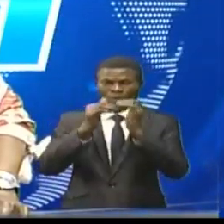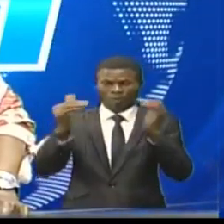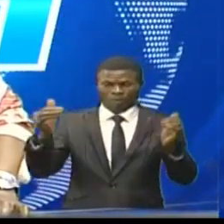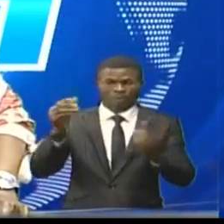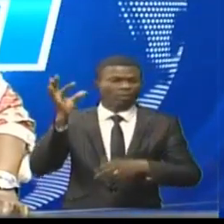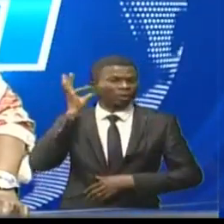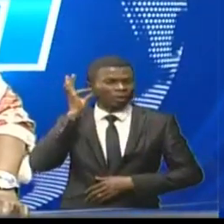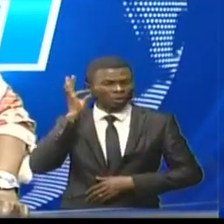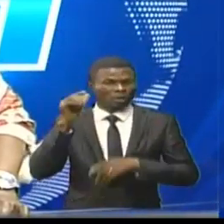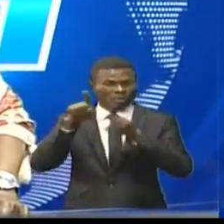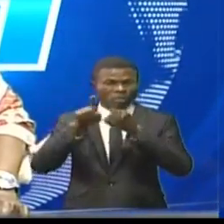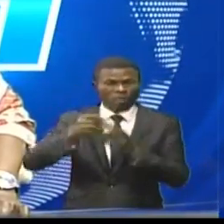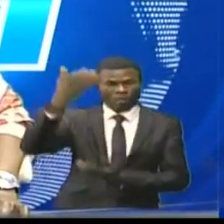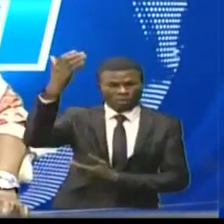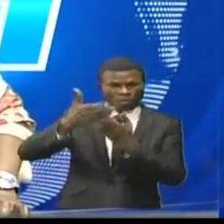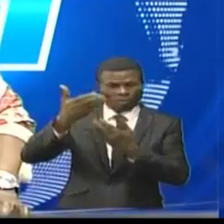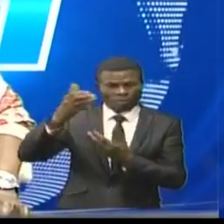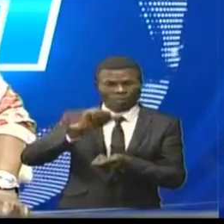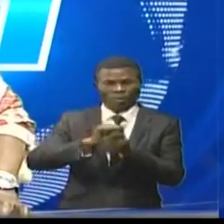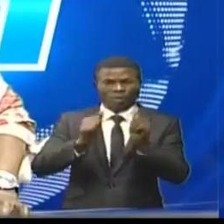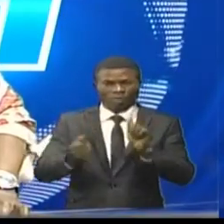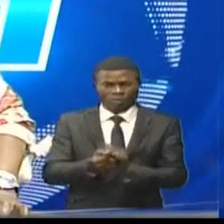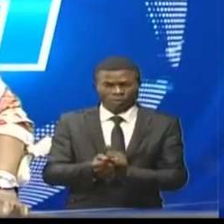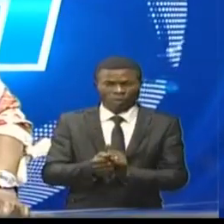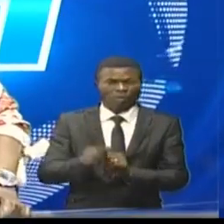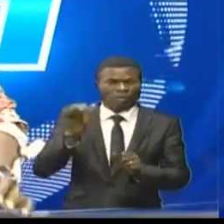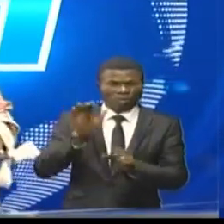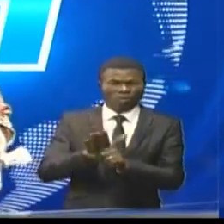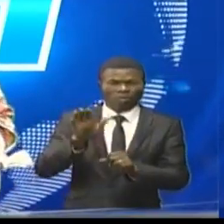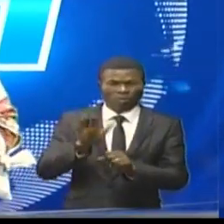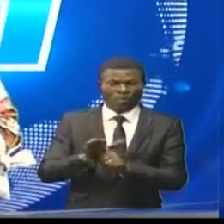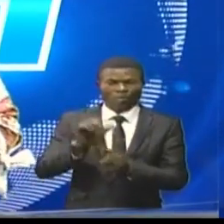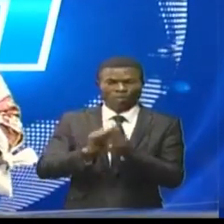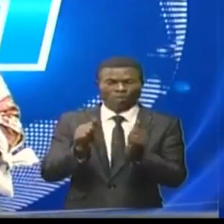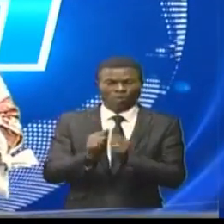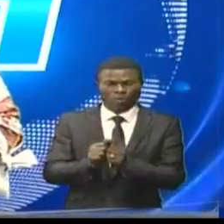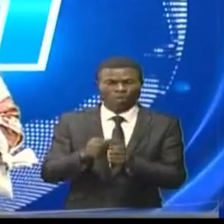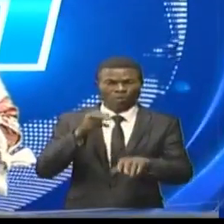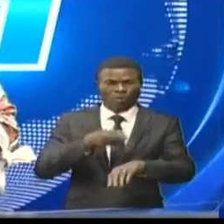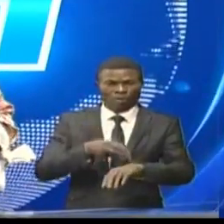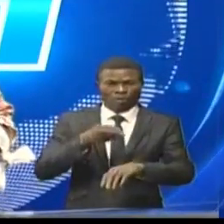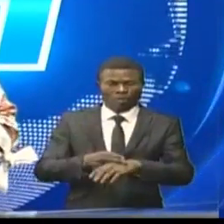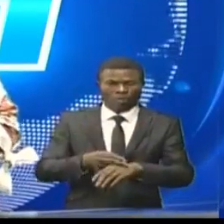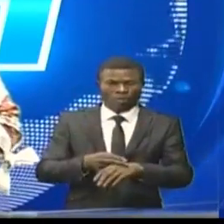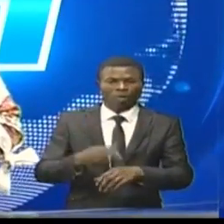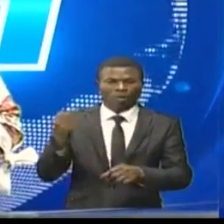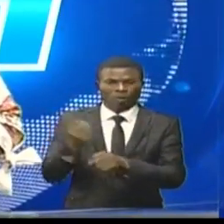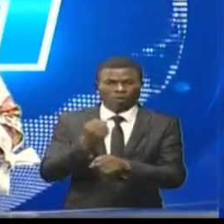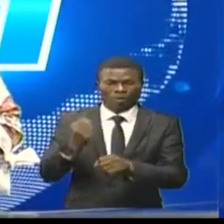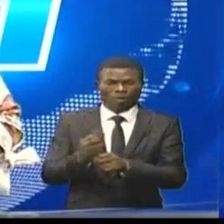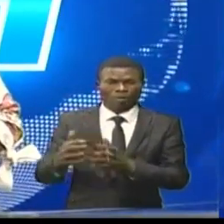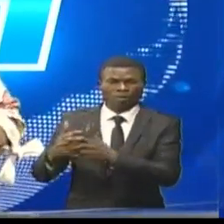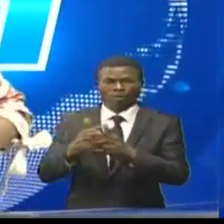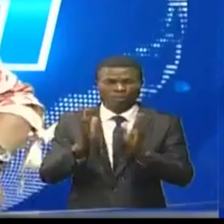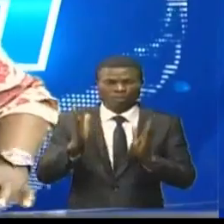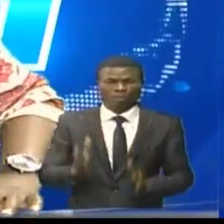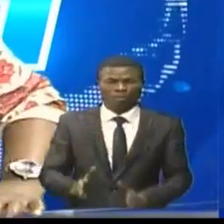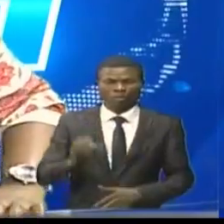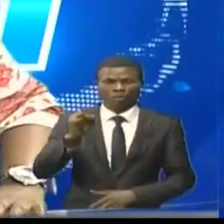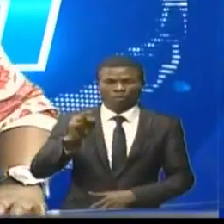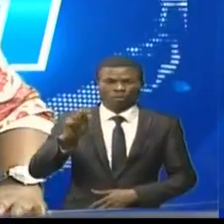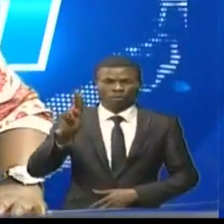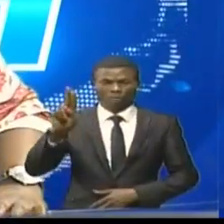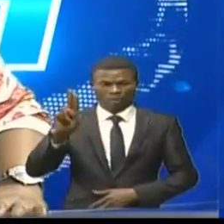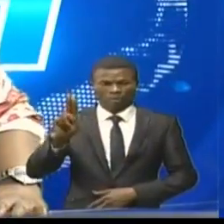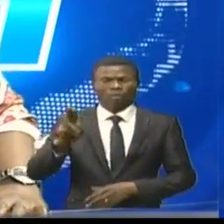Luanda, ainsi que les tumultes sur le mandat de la mission des Nations Unies à suivre dans nos